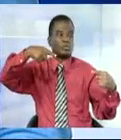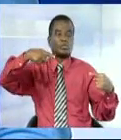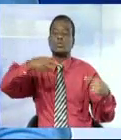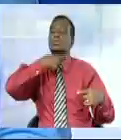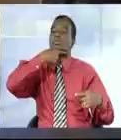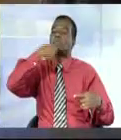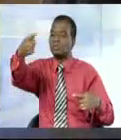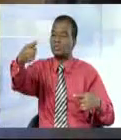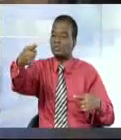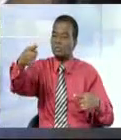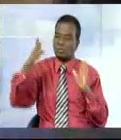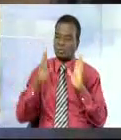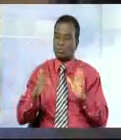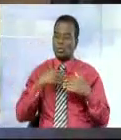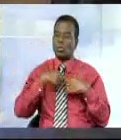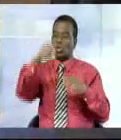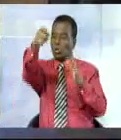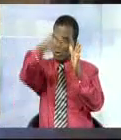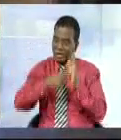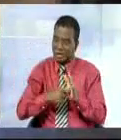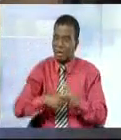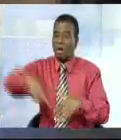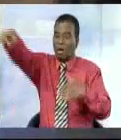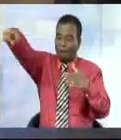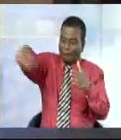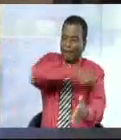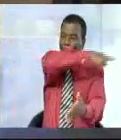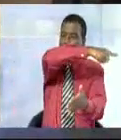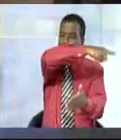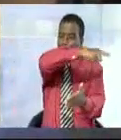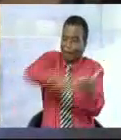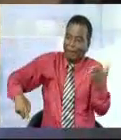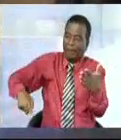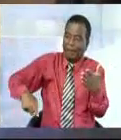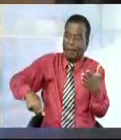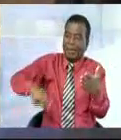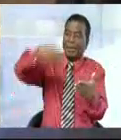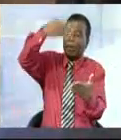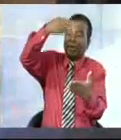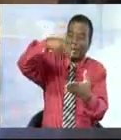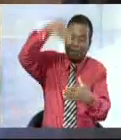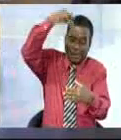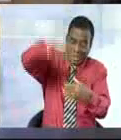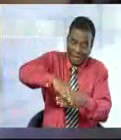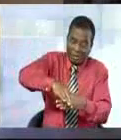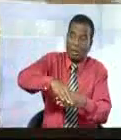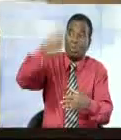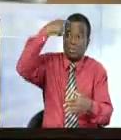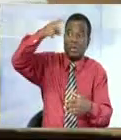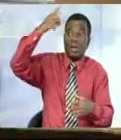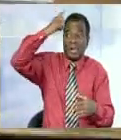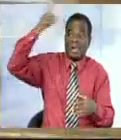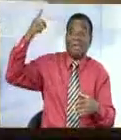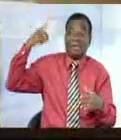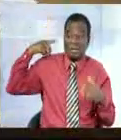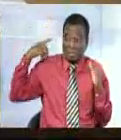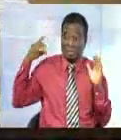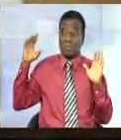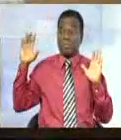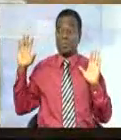hier vendredi l'annulation pure et simple des élections législatives du 28 septembre dernier, affirmant que le